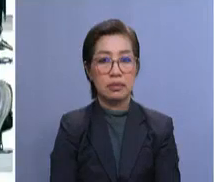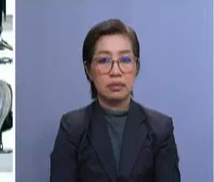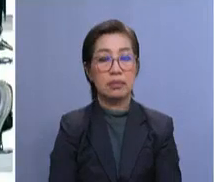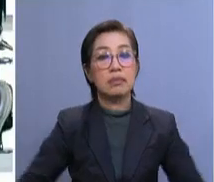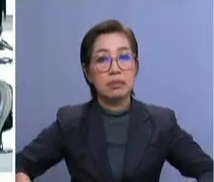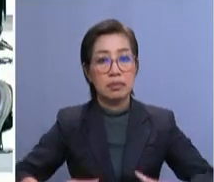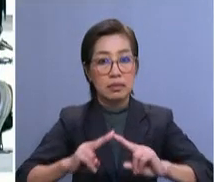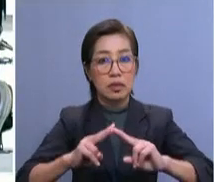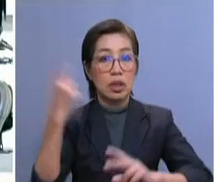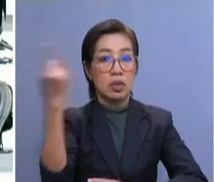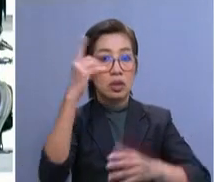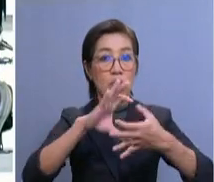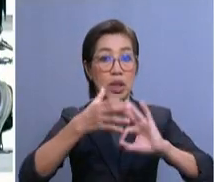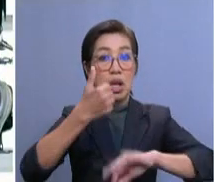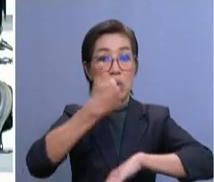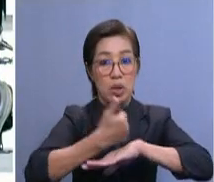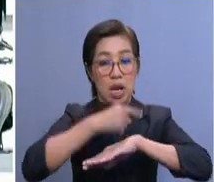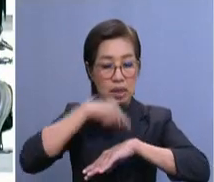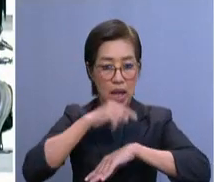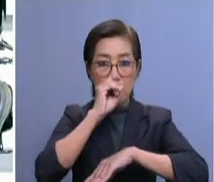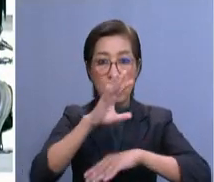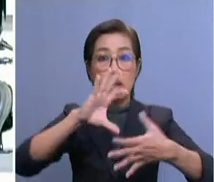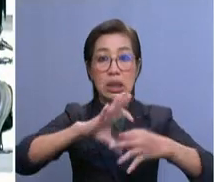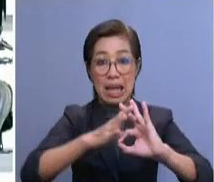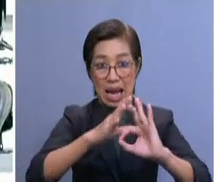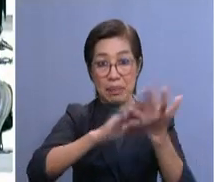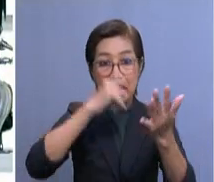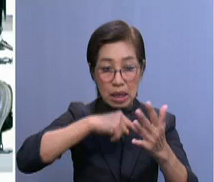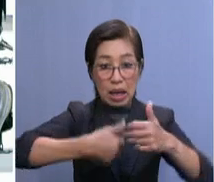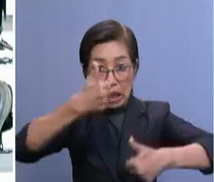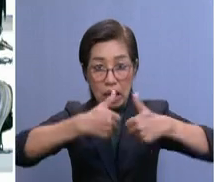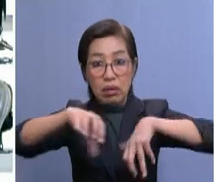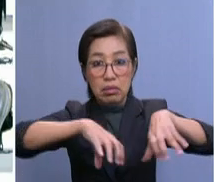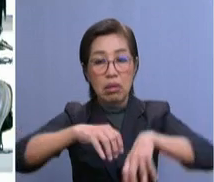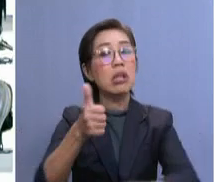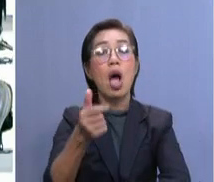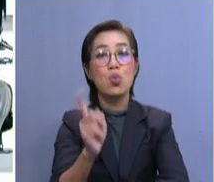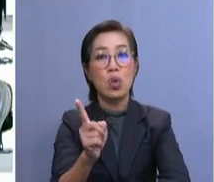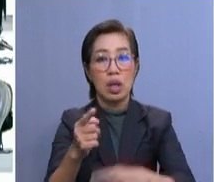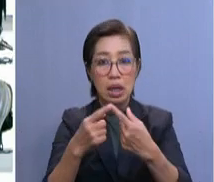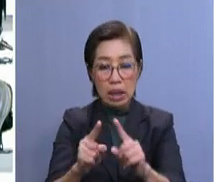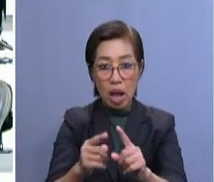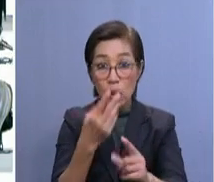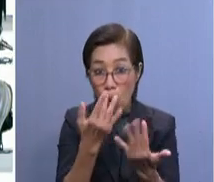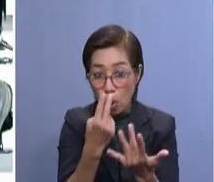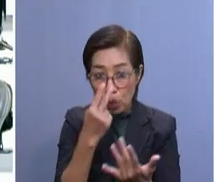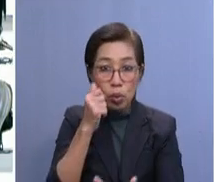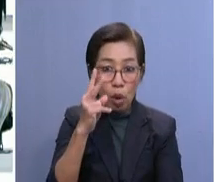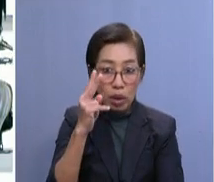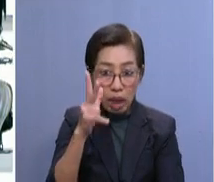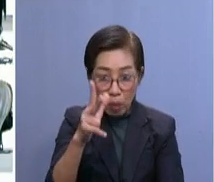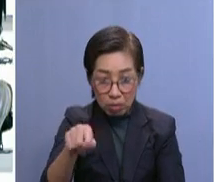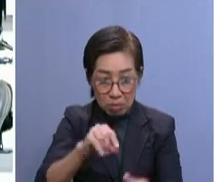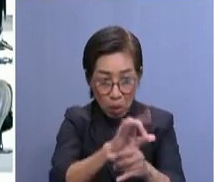พอดีว่าการกระทรวงการท่องเที่ยวและกีฬายืนยันเลยครับการแข่งขันกีฬาในประเทศยังจัดได้ตามปกติแต่หากภายใน 2-3วันนี้ยอด